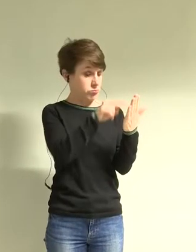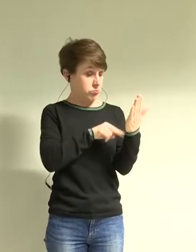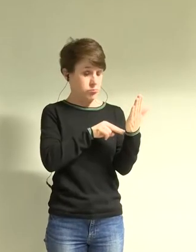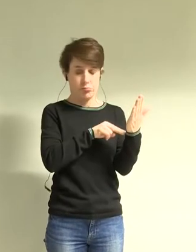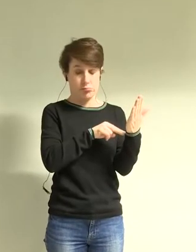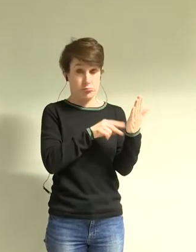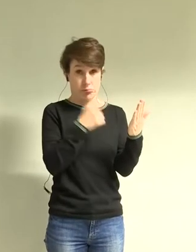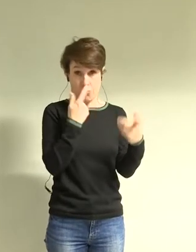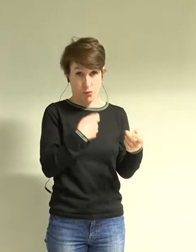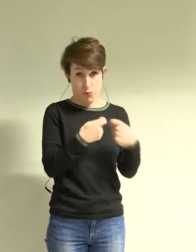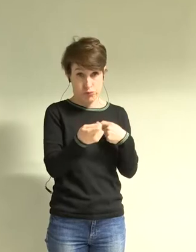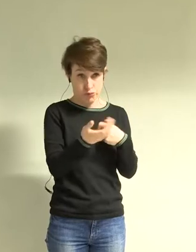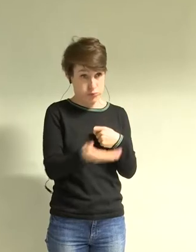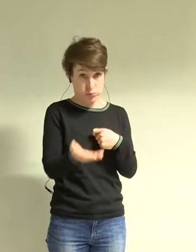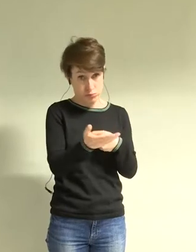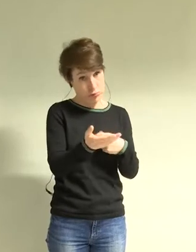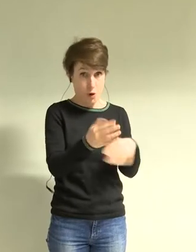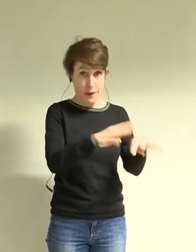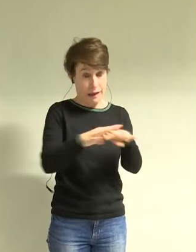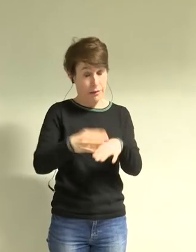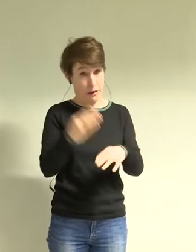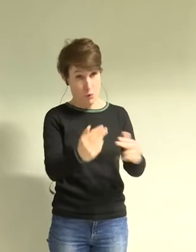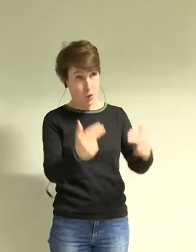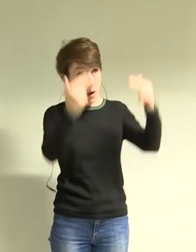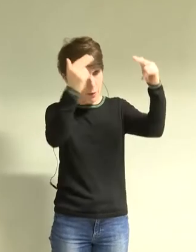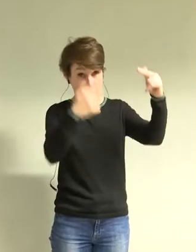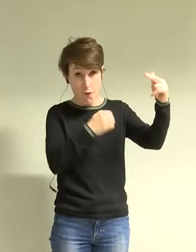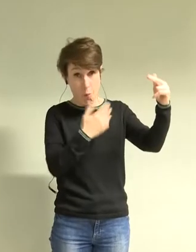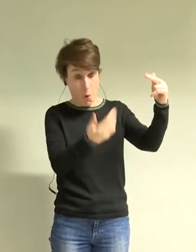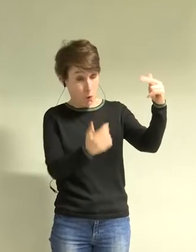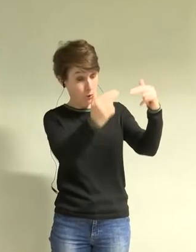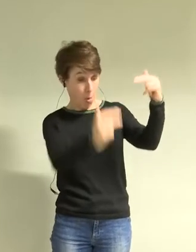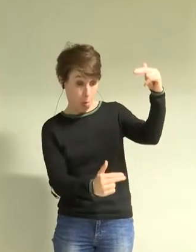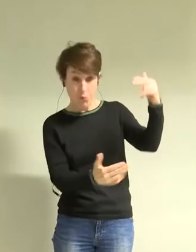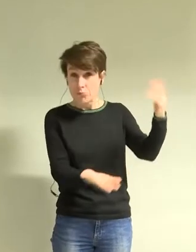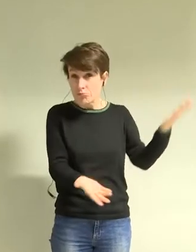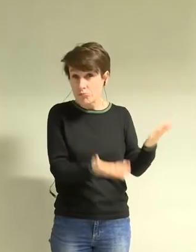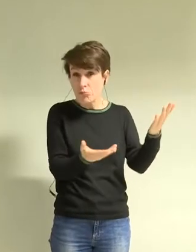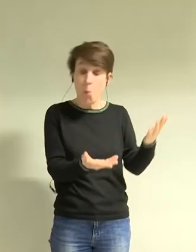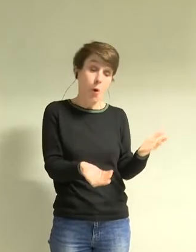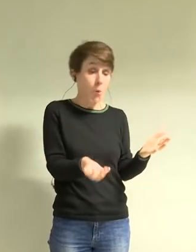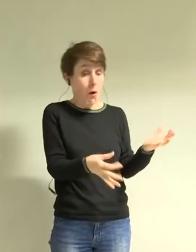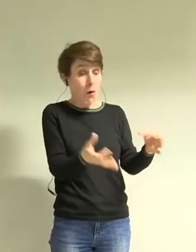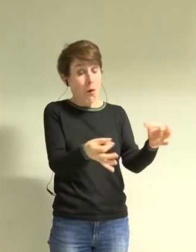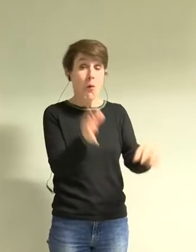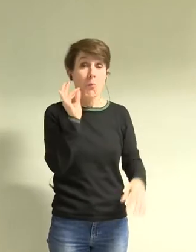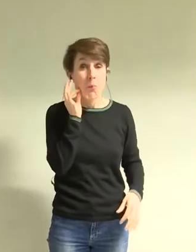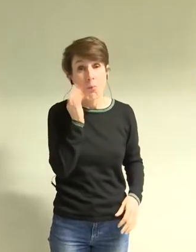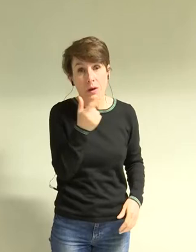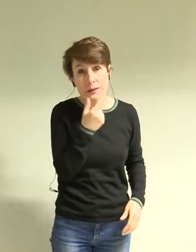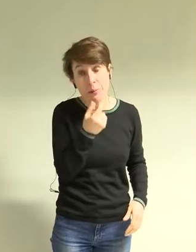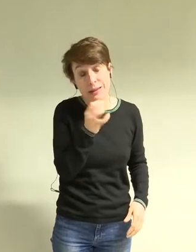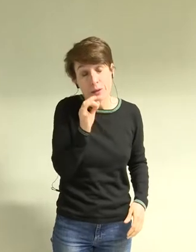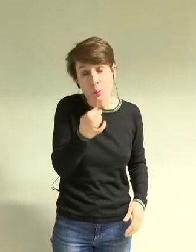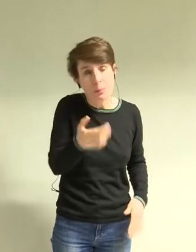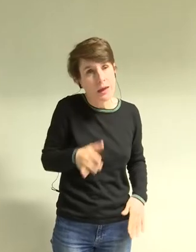la hauteur des enjeux de ces quartiers une délibération d'accompagnement sympathique évidemment mais qui ne